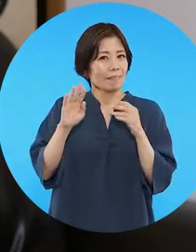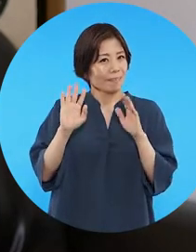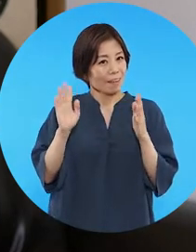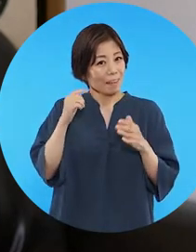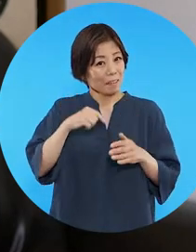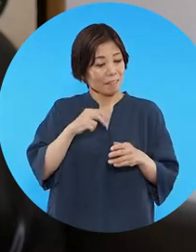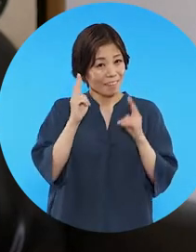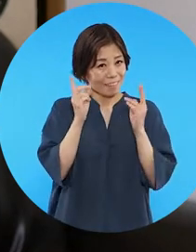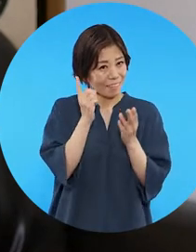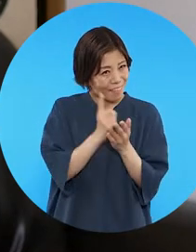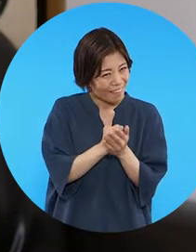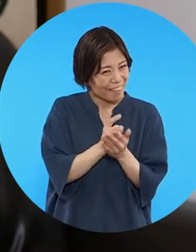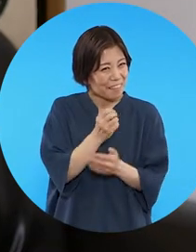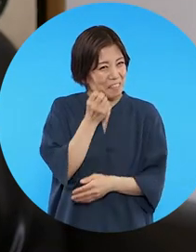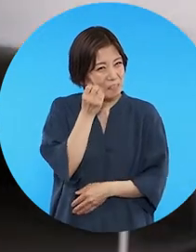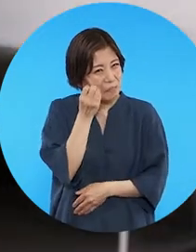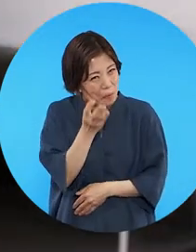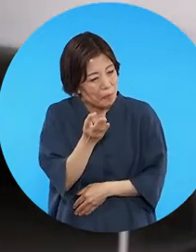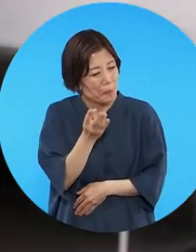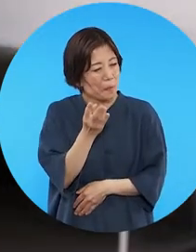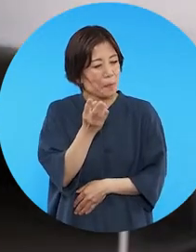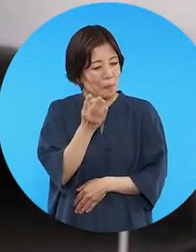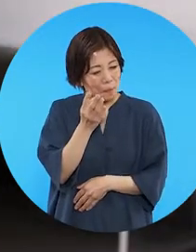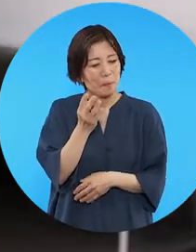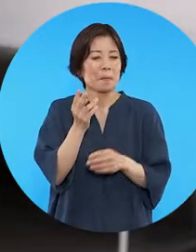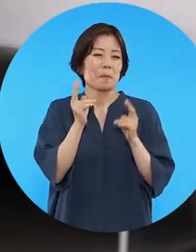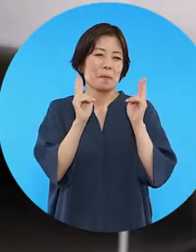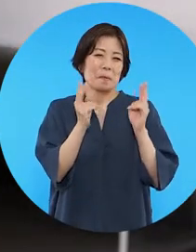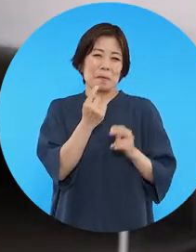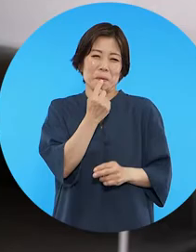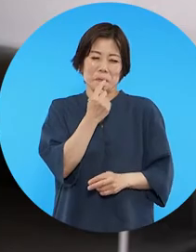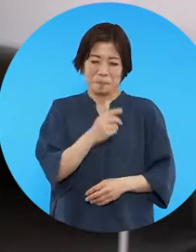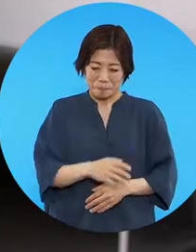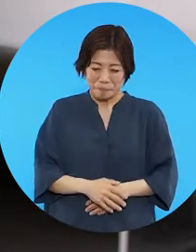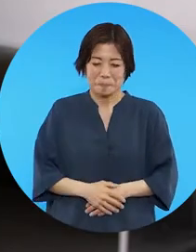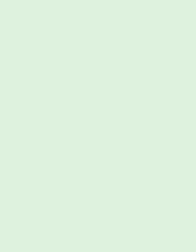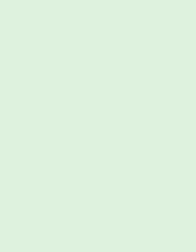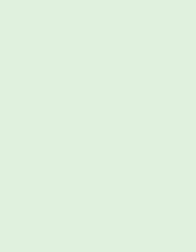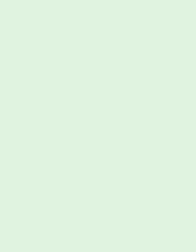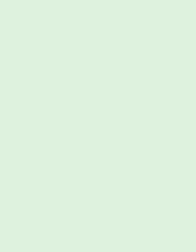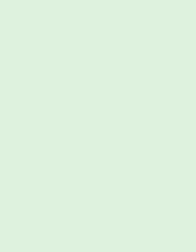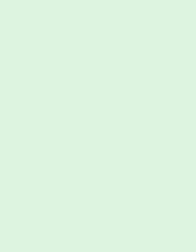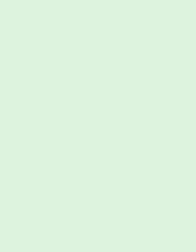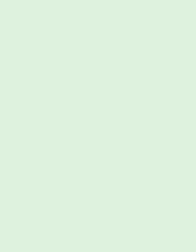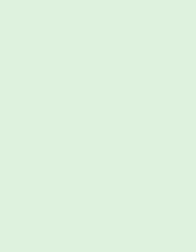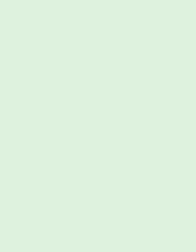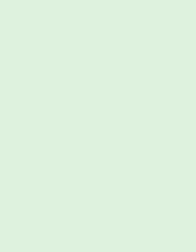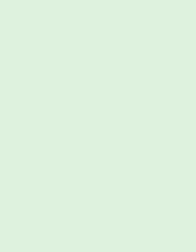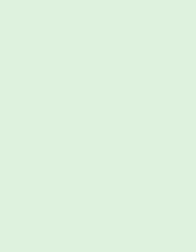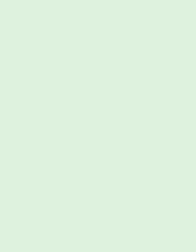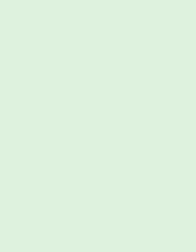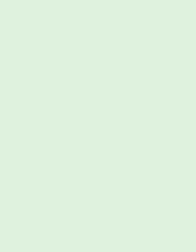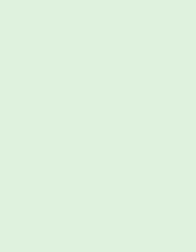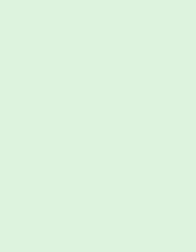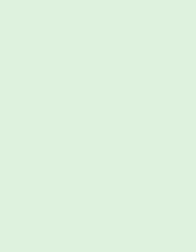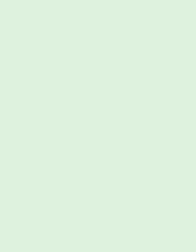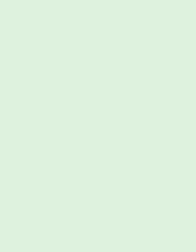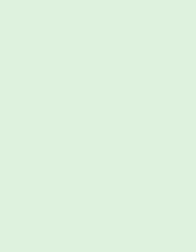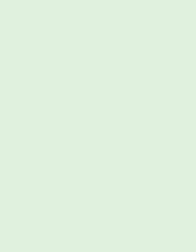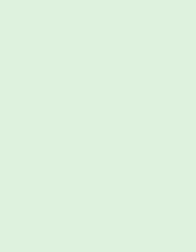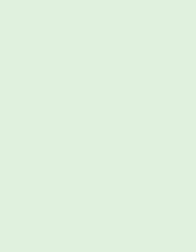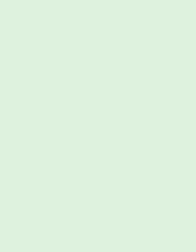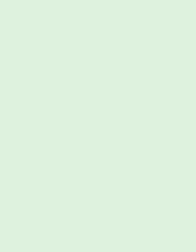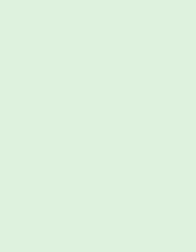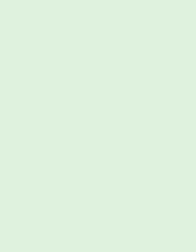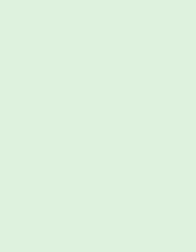まあ、日本でもほとんどないんじゃないのかなと。問屋といってもちょっと変わった問屋だ。 トーレイが行っているのはもった